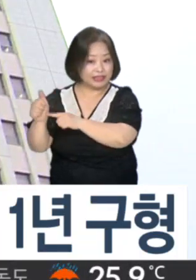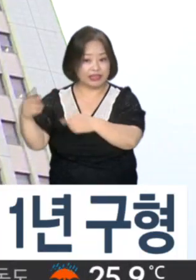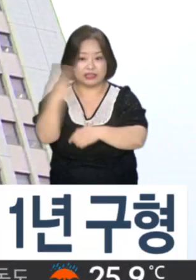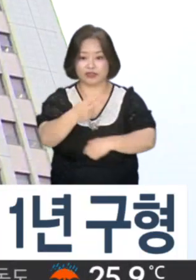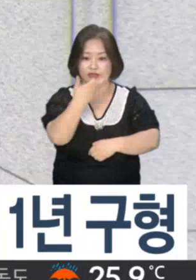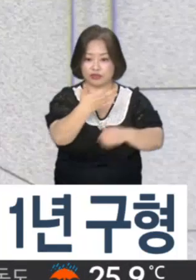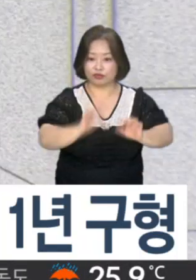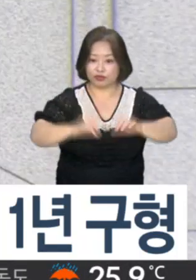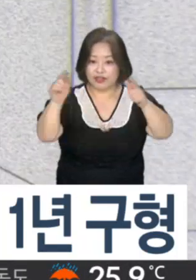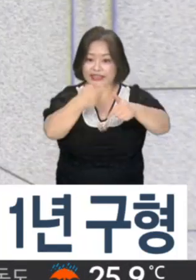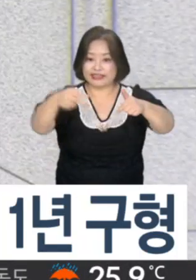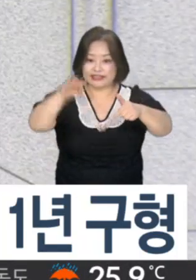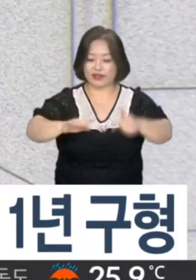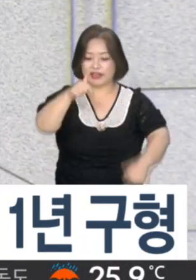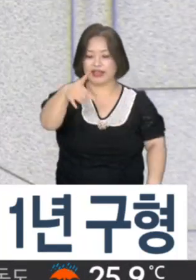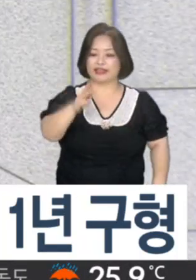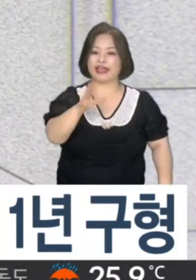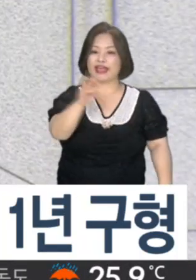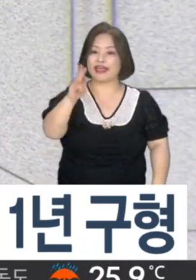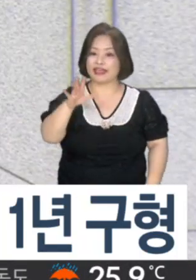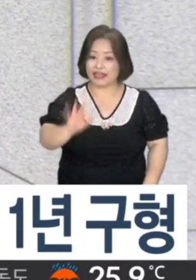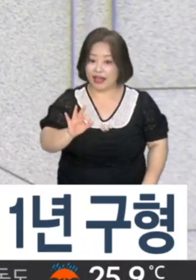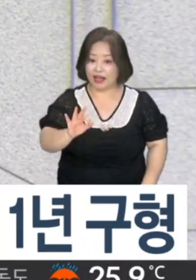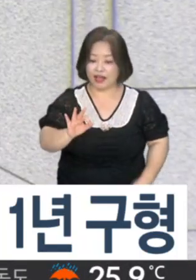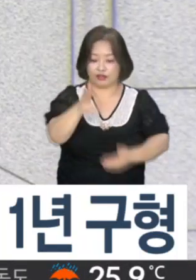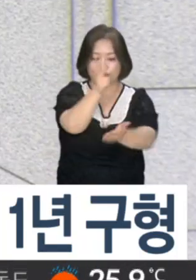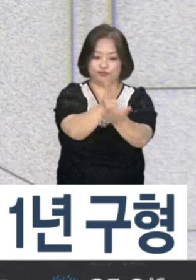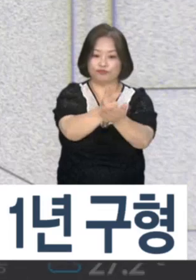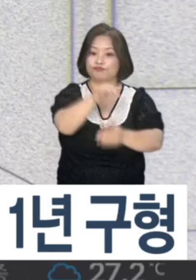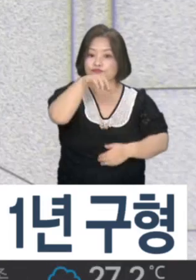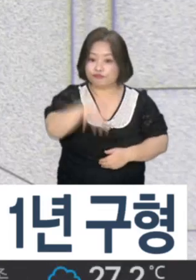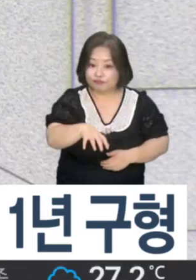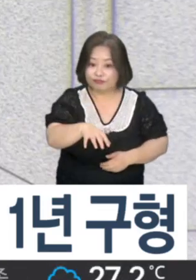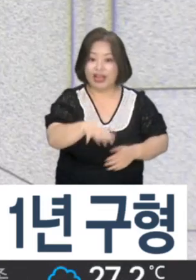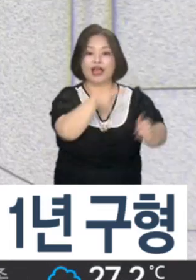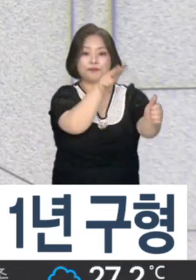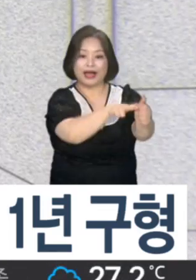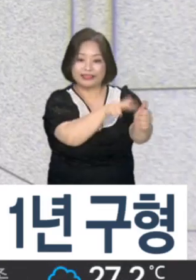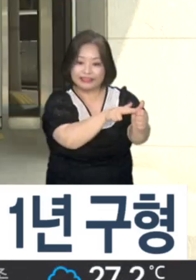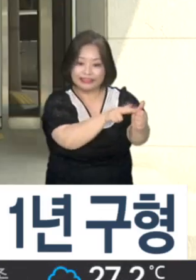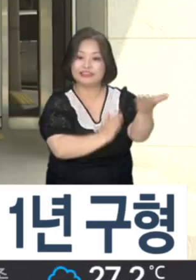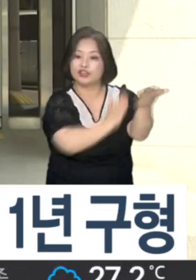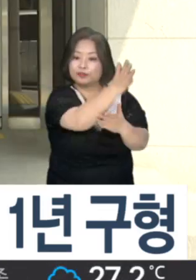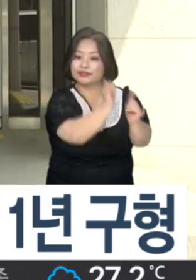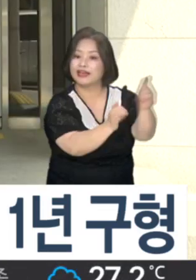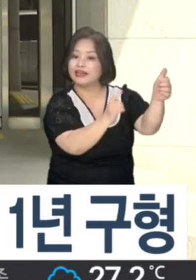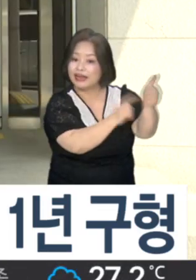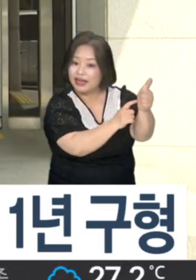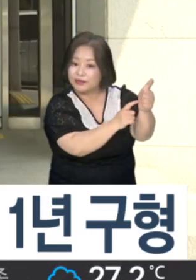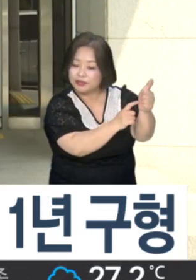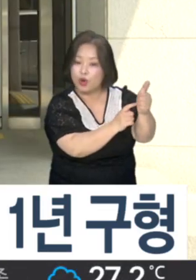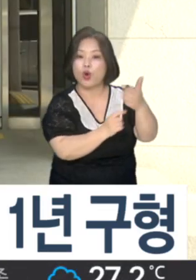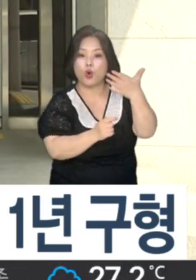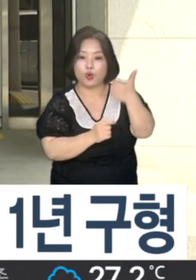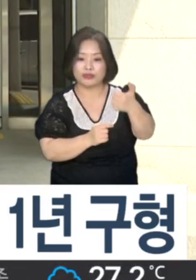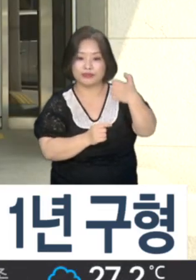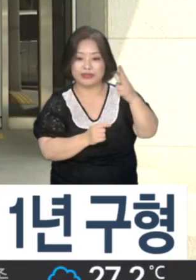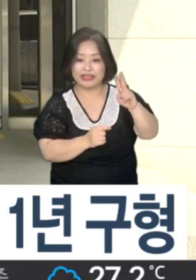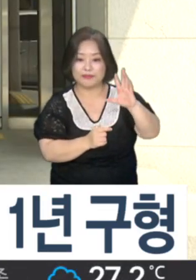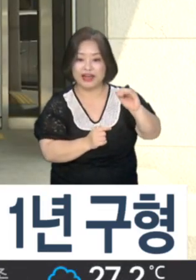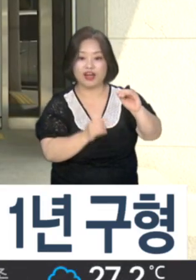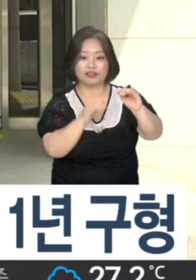2019년 2월 인천 계양구 식자재마트 주차장에서 마트 유통업자 bc로부터 52만원